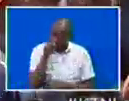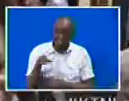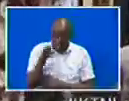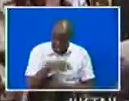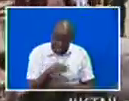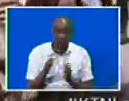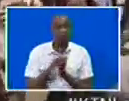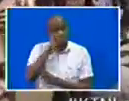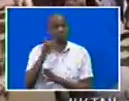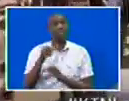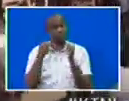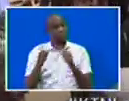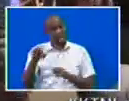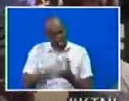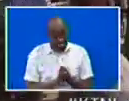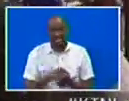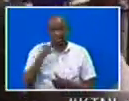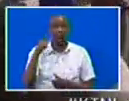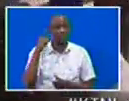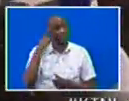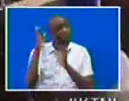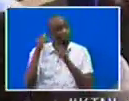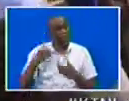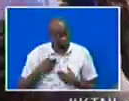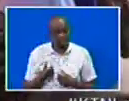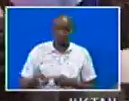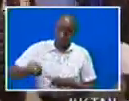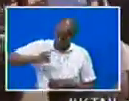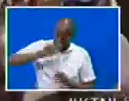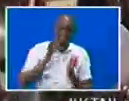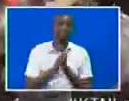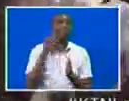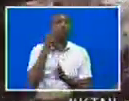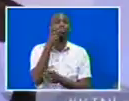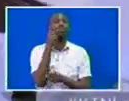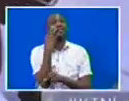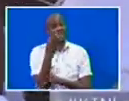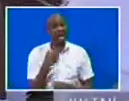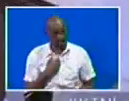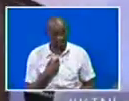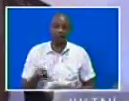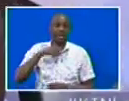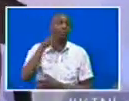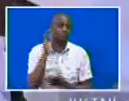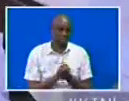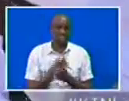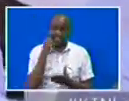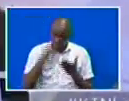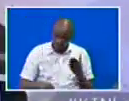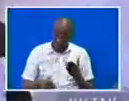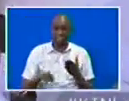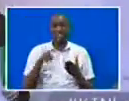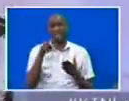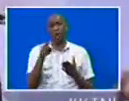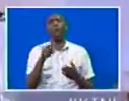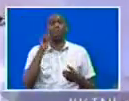Jubilee, wakiwa na matumaini ya kuongeza kura walizopata mwaka 2013, ambapo wamesitiza wana dawa ya swala la soko